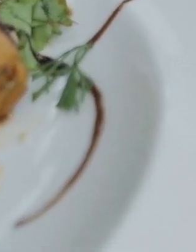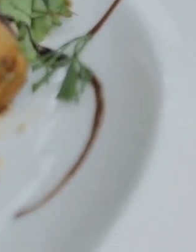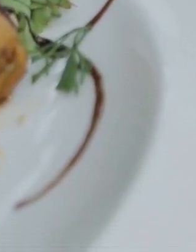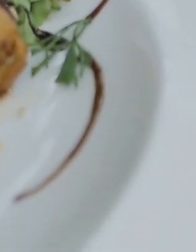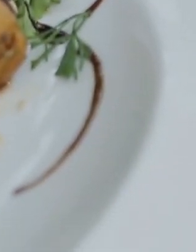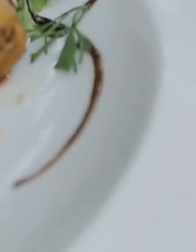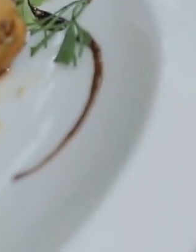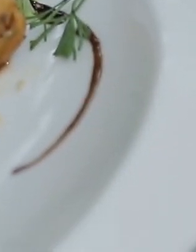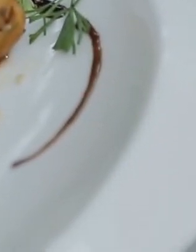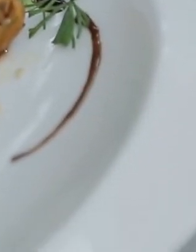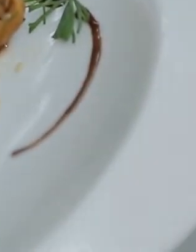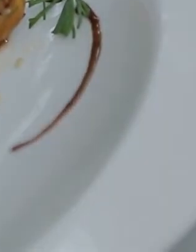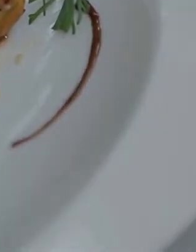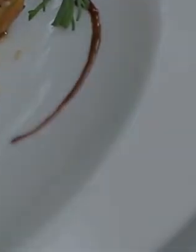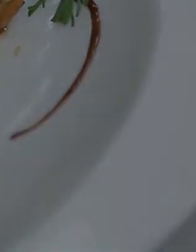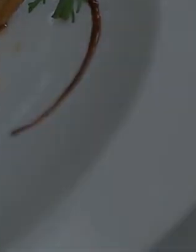и